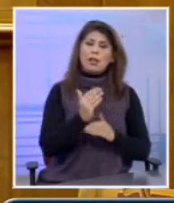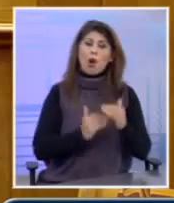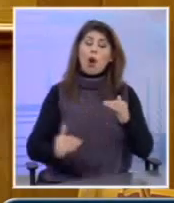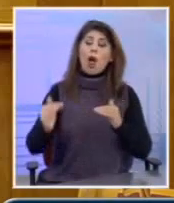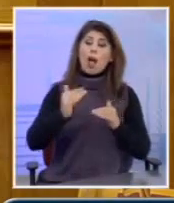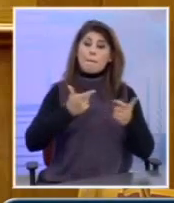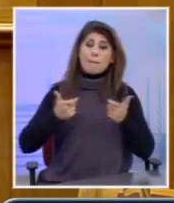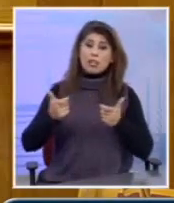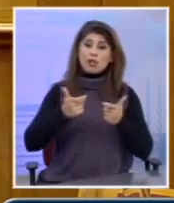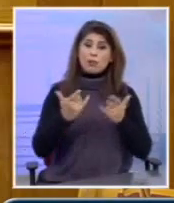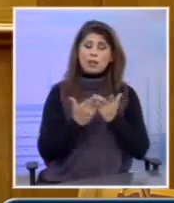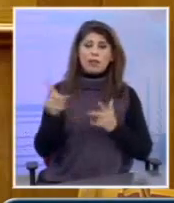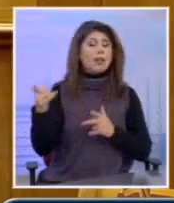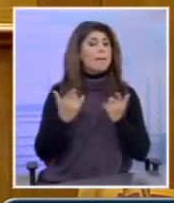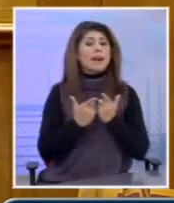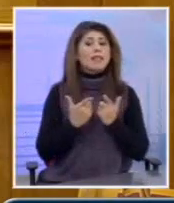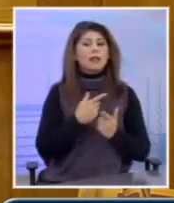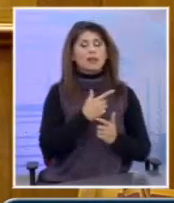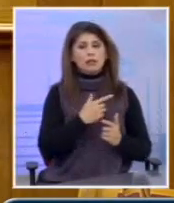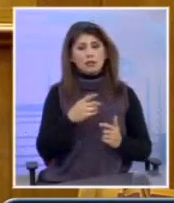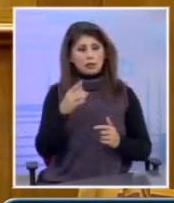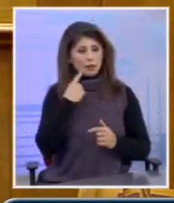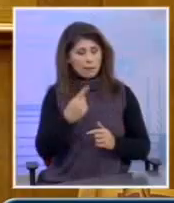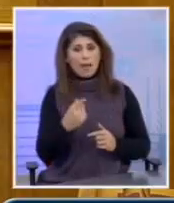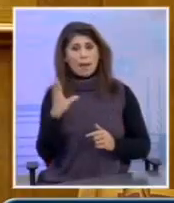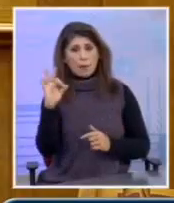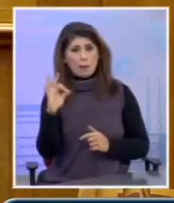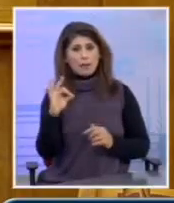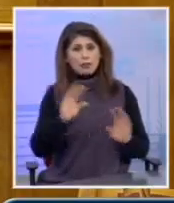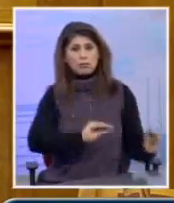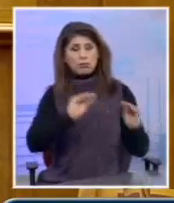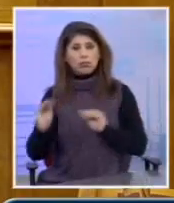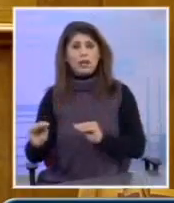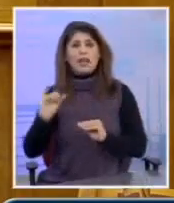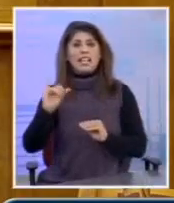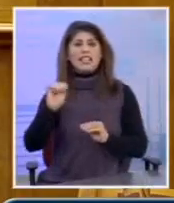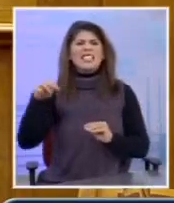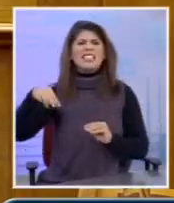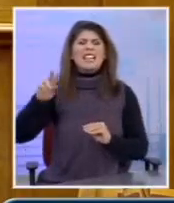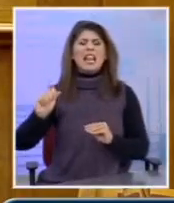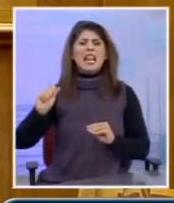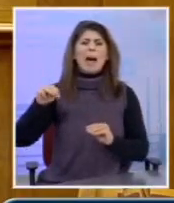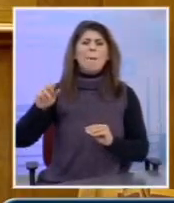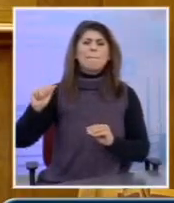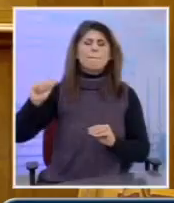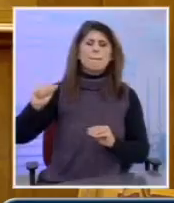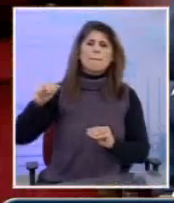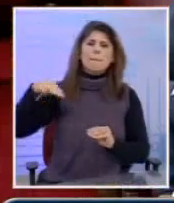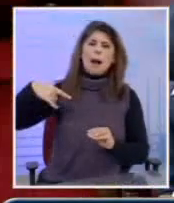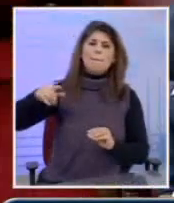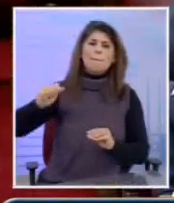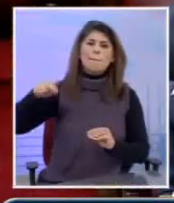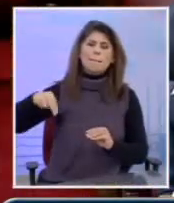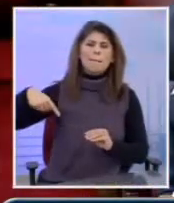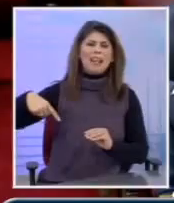κλείσει τη συμφωνία και οι πακιστανικές αρχές από τους 50 που τους πήγαμε στο Ισλαμαμπάντ μας γύρισαν τους 39 πίσω. Λοιπόν, πρέπει